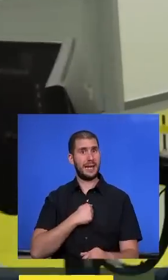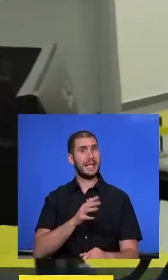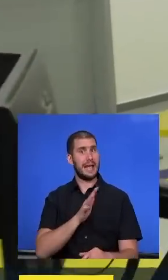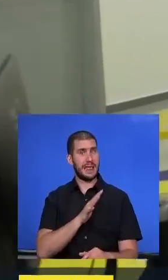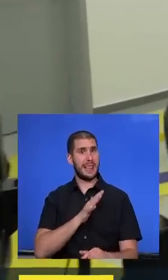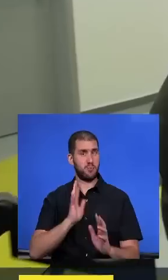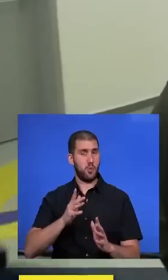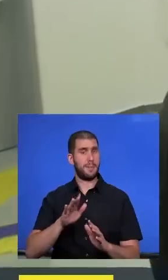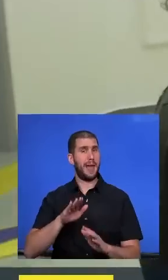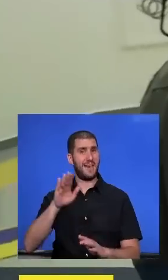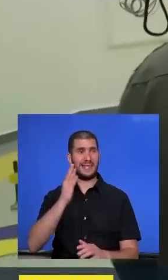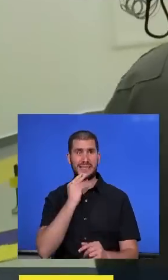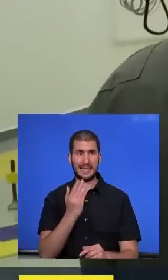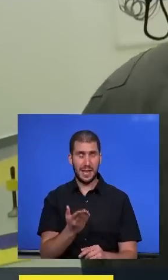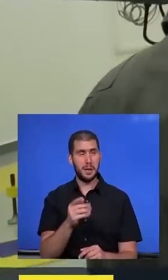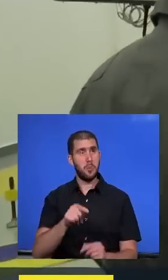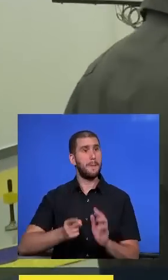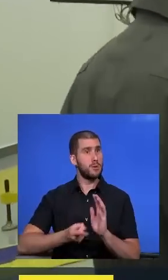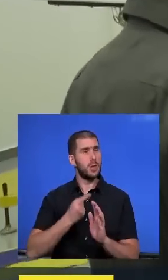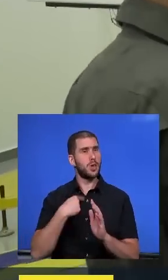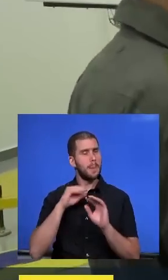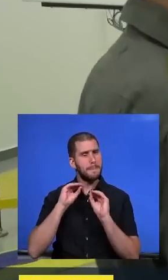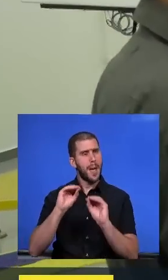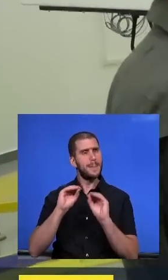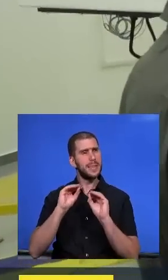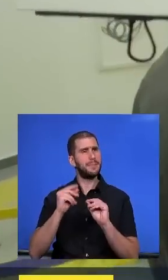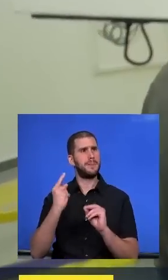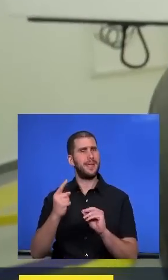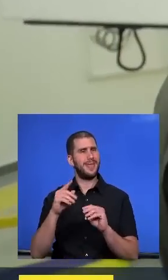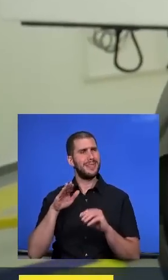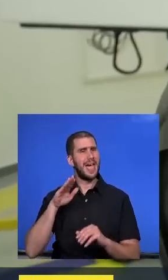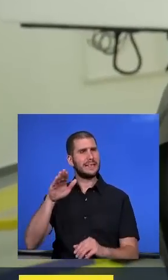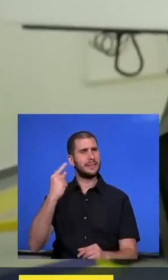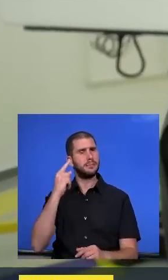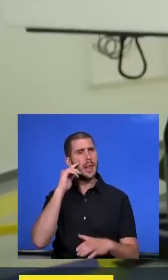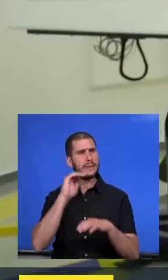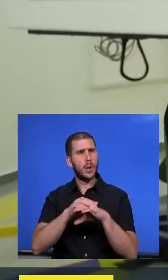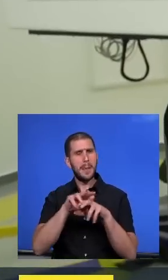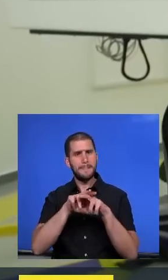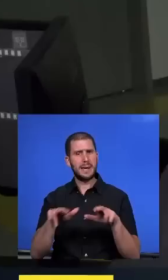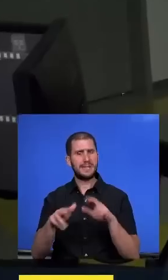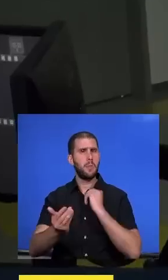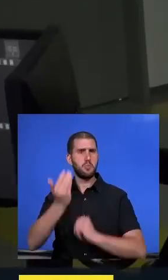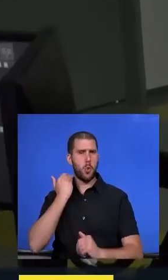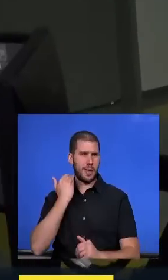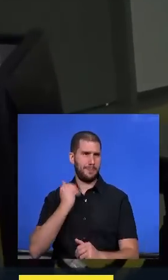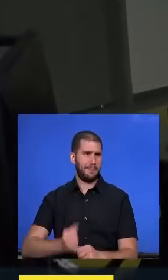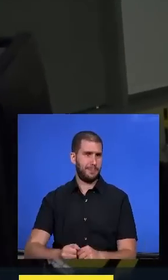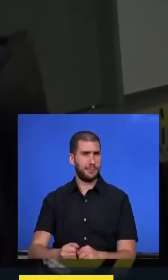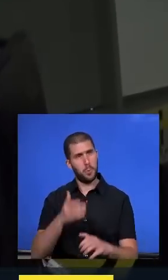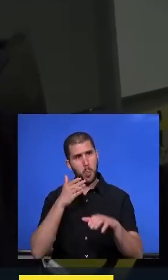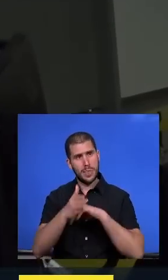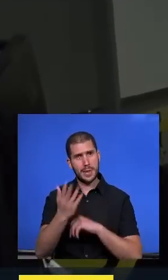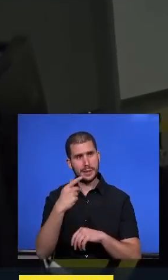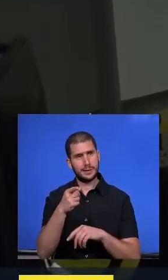האוויר הישראלי. וכאן הראשונה אנחנו מאמנים את הטייסים לזהות את המצבים האלה מוקדם. טוב, אז זה